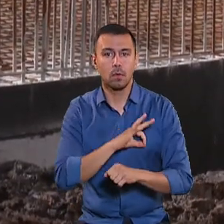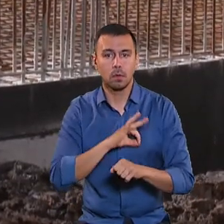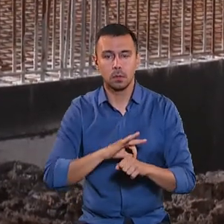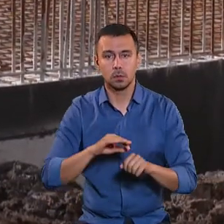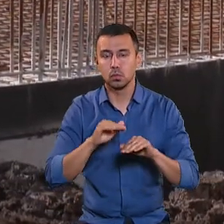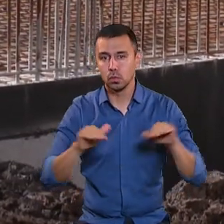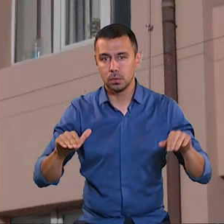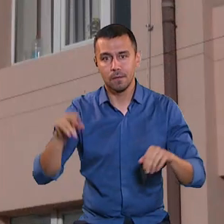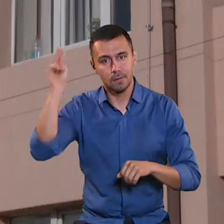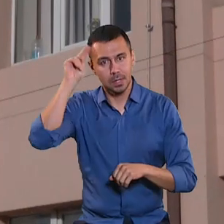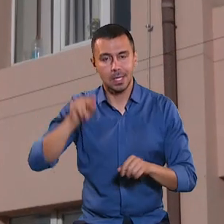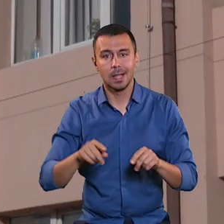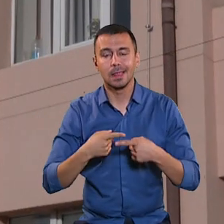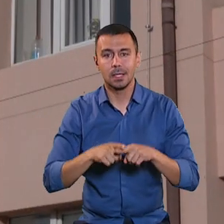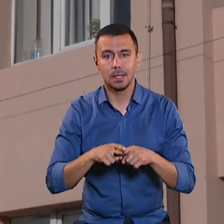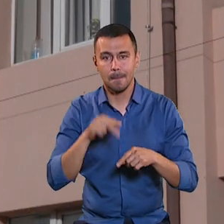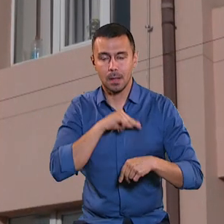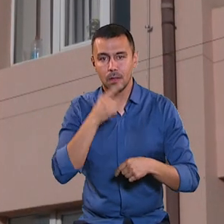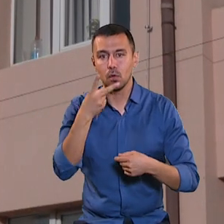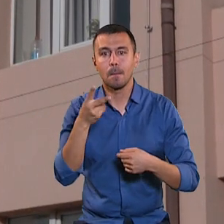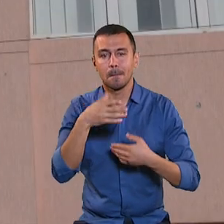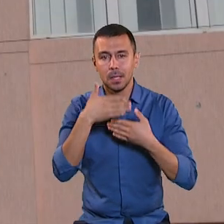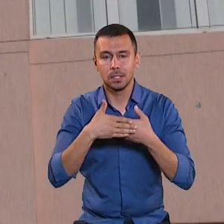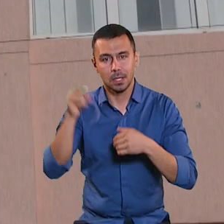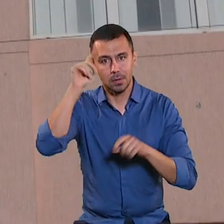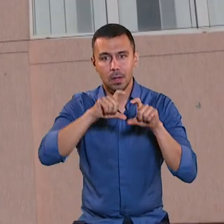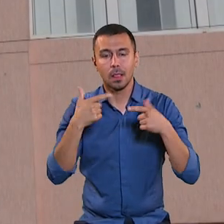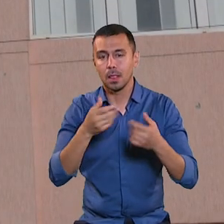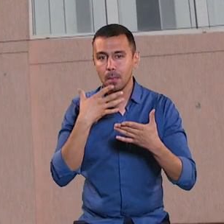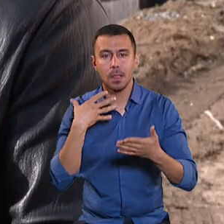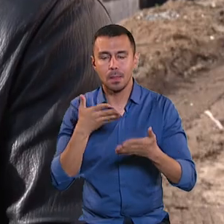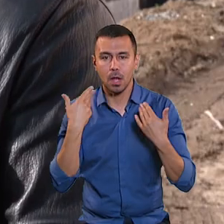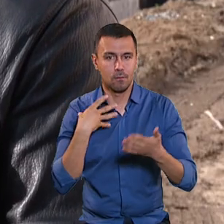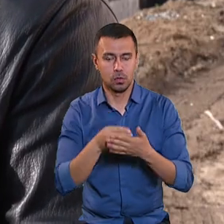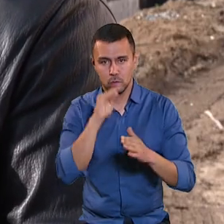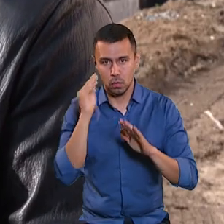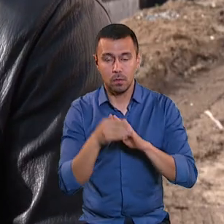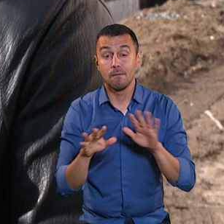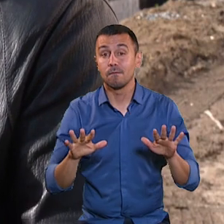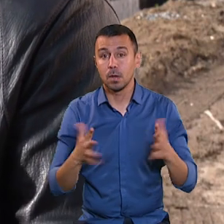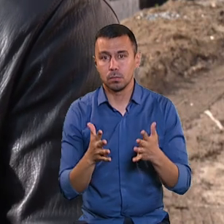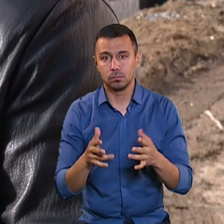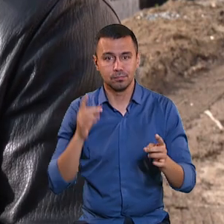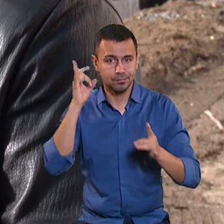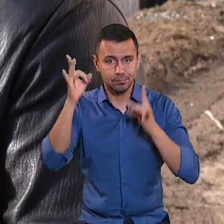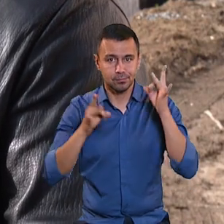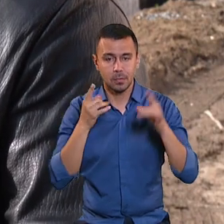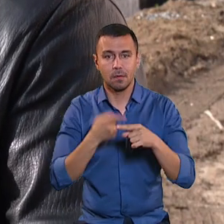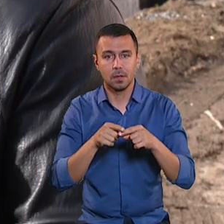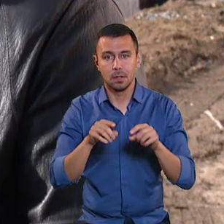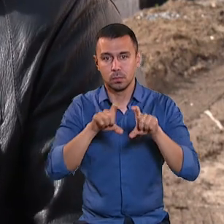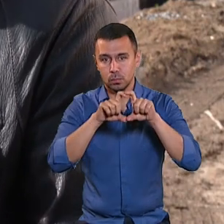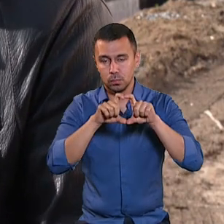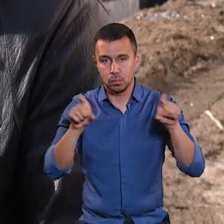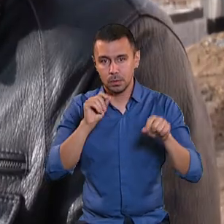вчителі та технічні працівники двох ближніх навчальних закладів в яких немає своїх сховищ у випадку повітряних тривог у цій споруді забезпечений буде